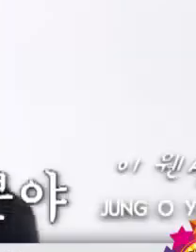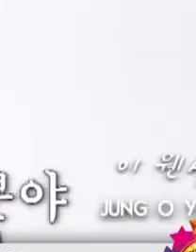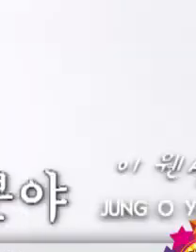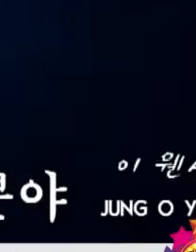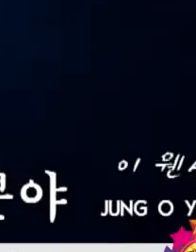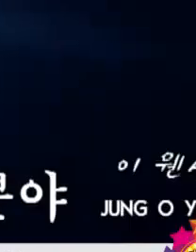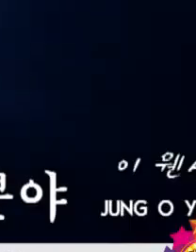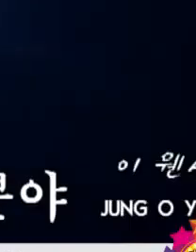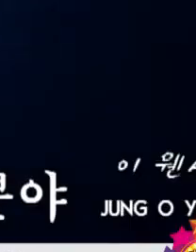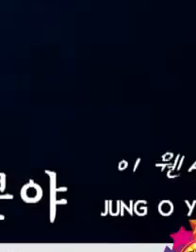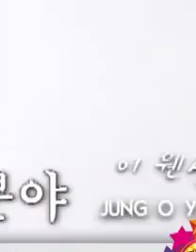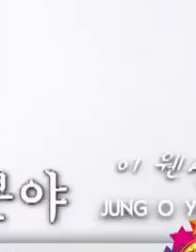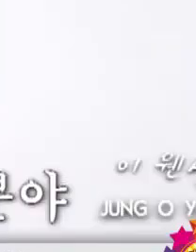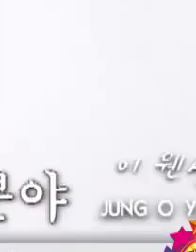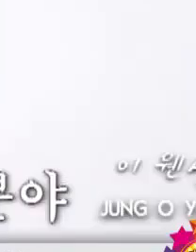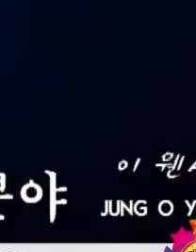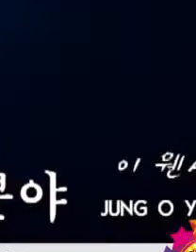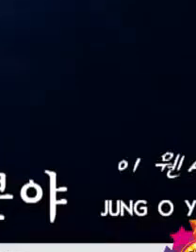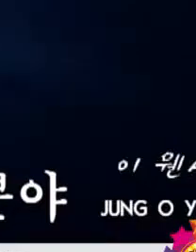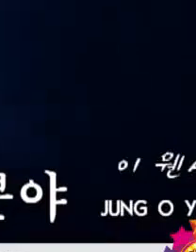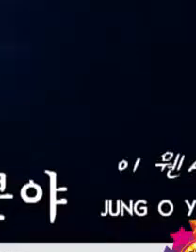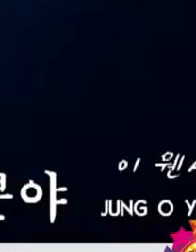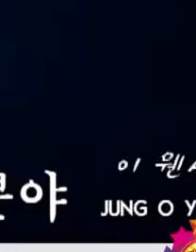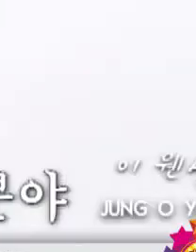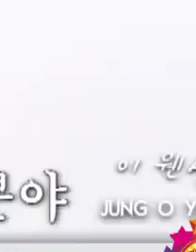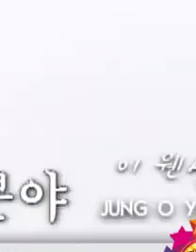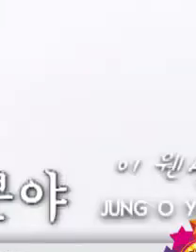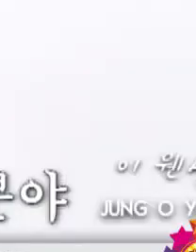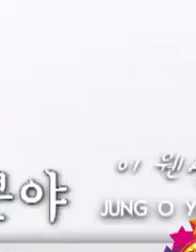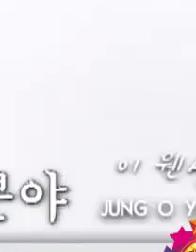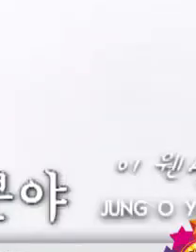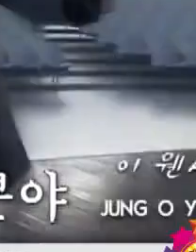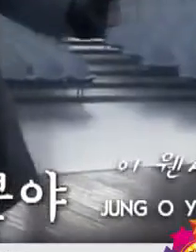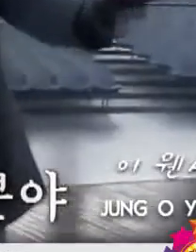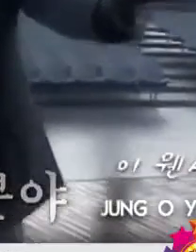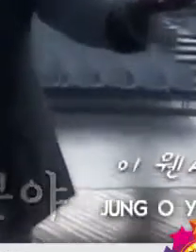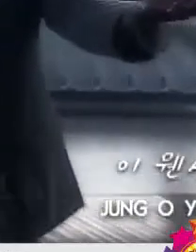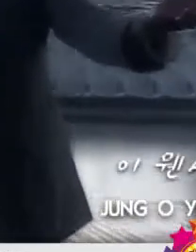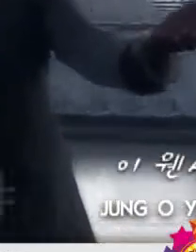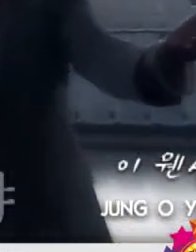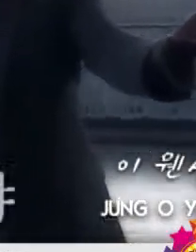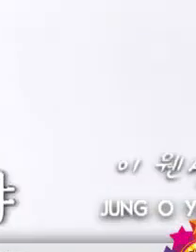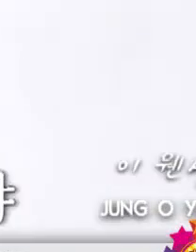세상이 뒤쪽 나도 너 하나뿐이야